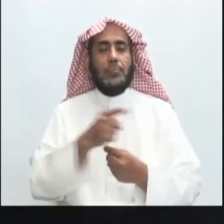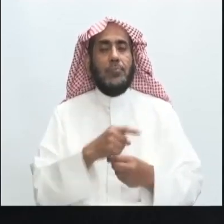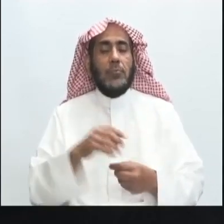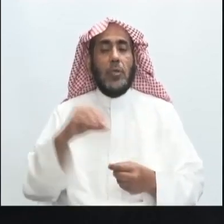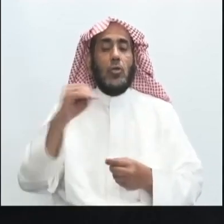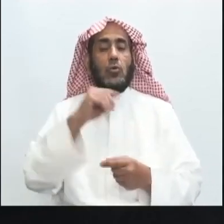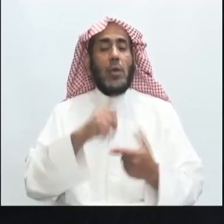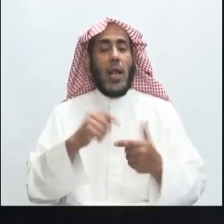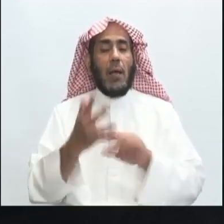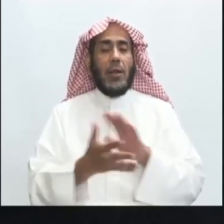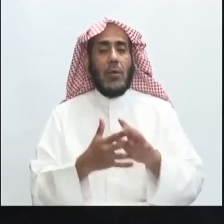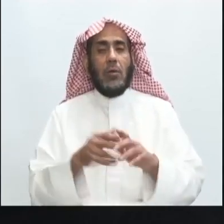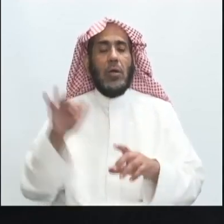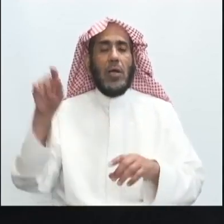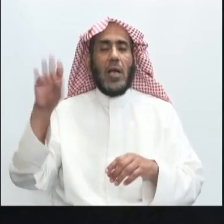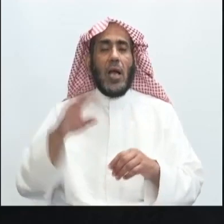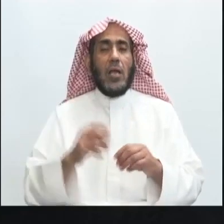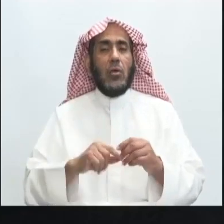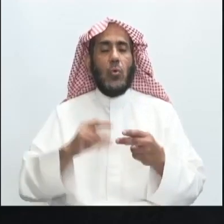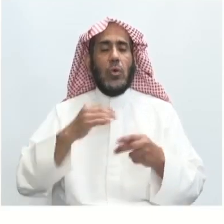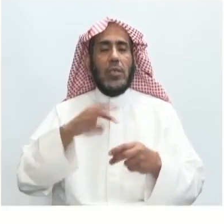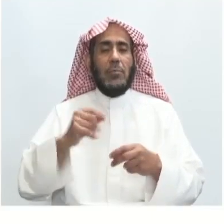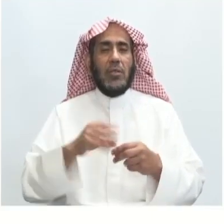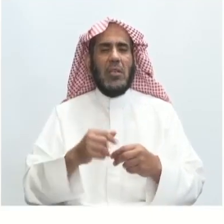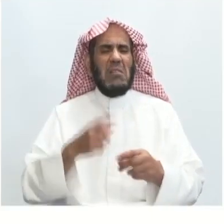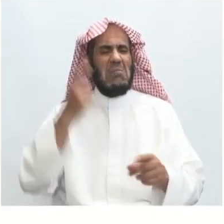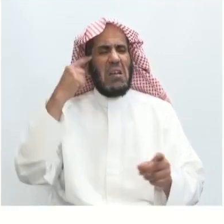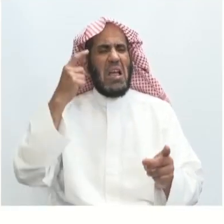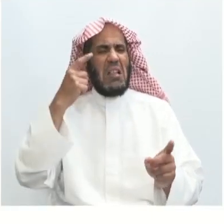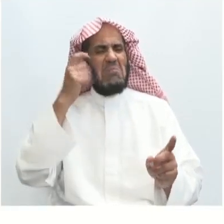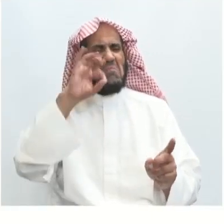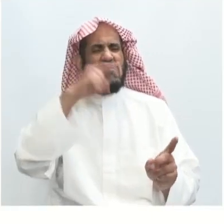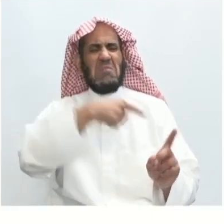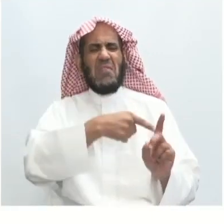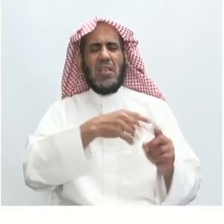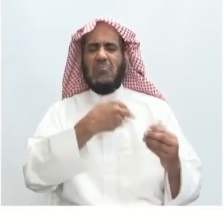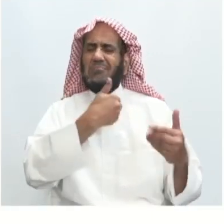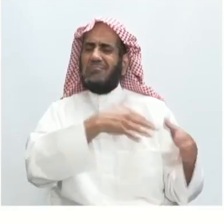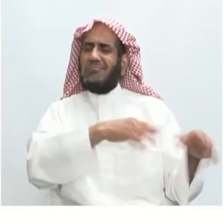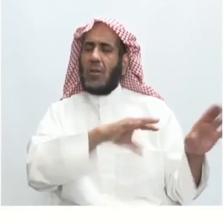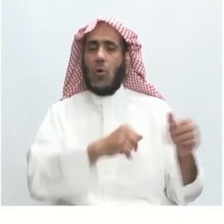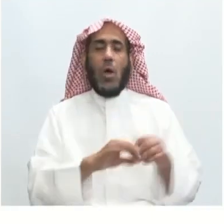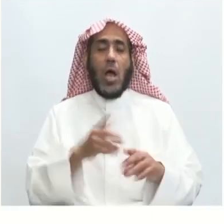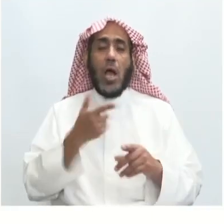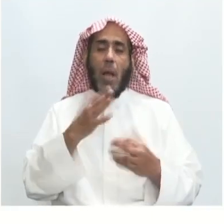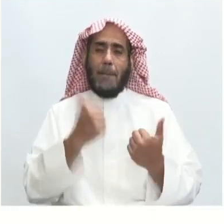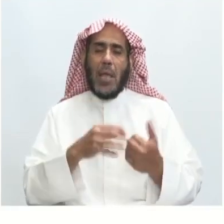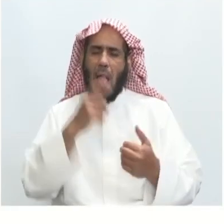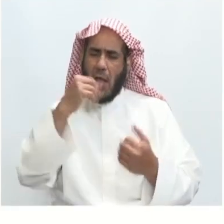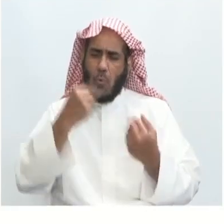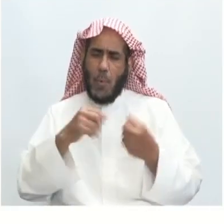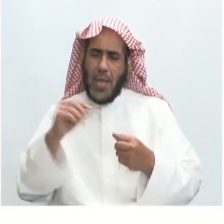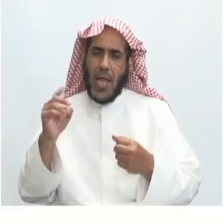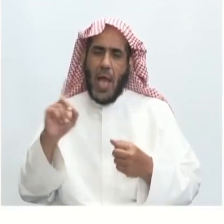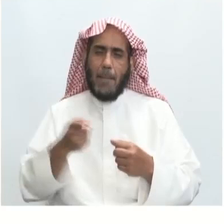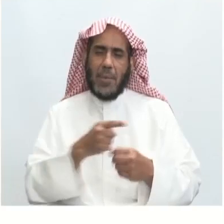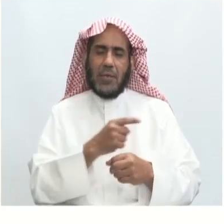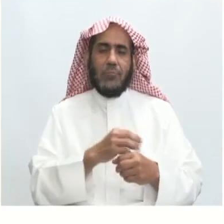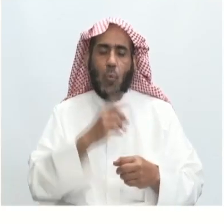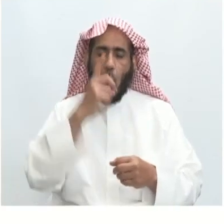هنا الجمله الخبريه خير اجابه على السفيه تركه طبعا اريد منك ان تاتي بامر